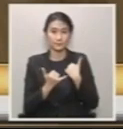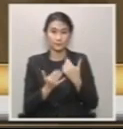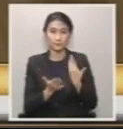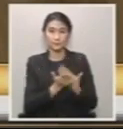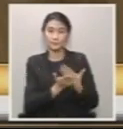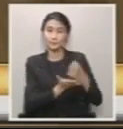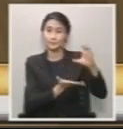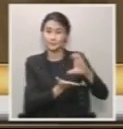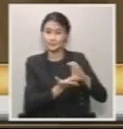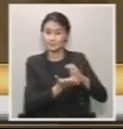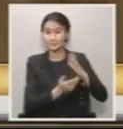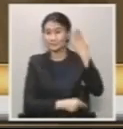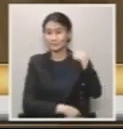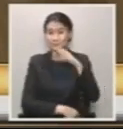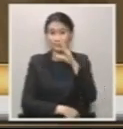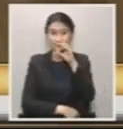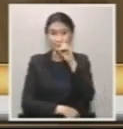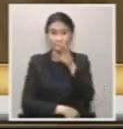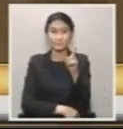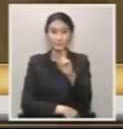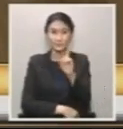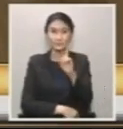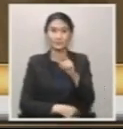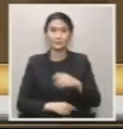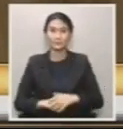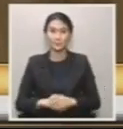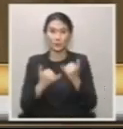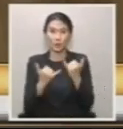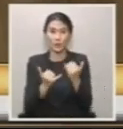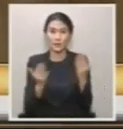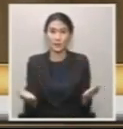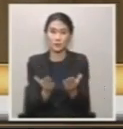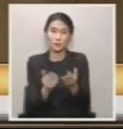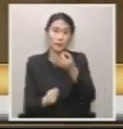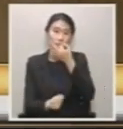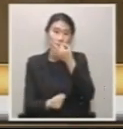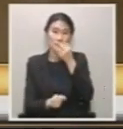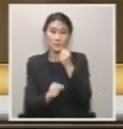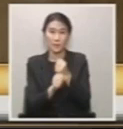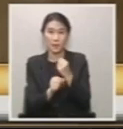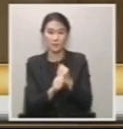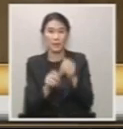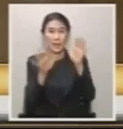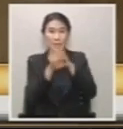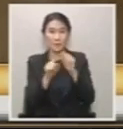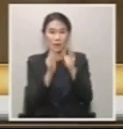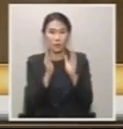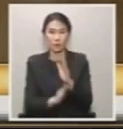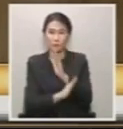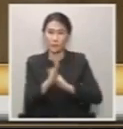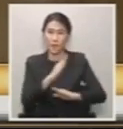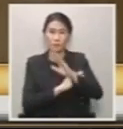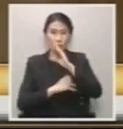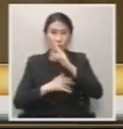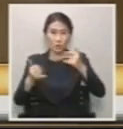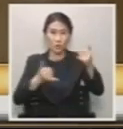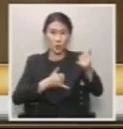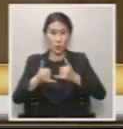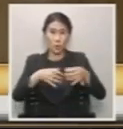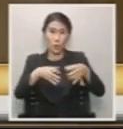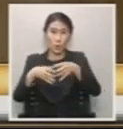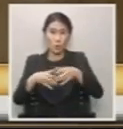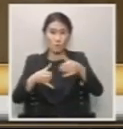ทุนที่ท่านได้กล่าวถึงเนี่ยนะครับได้ส่งเสริมอาชีพครับการรวมกลุ่มอาชีพนะครับขณะนี้กองทุน